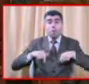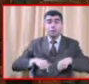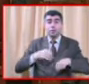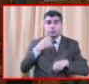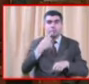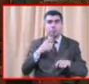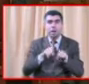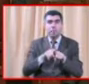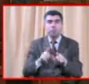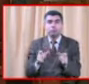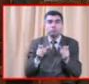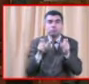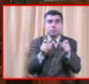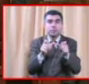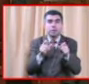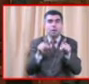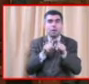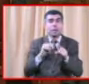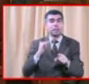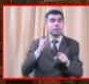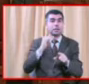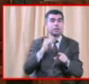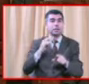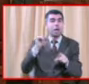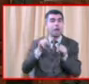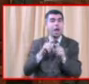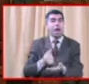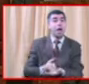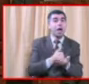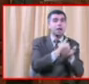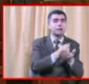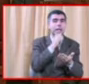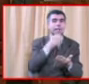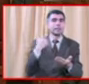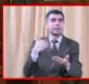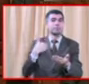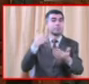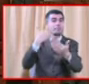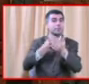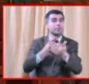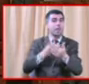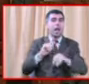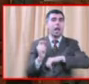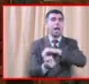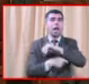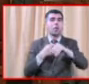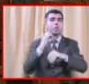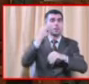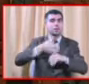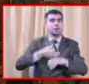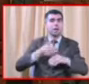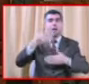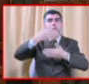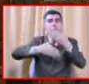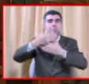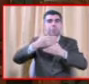الأضرار والمعاناة لو أعطينا العالم القروي ما يستحق من عناية منذ عدة عقود. في قطاع السكن على